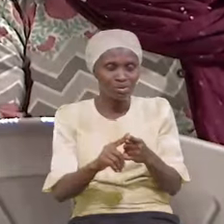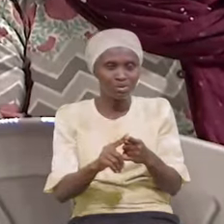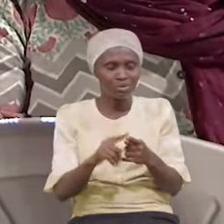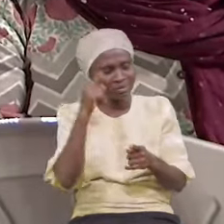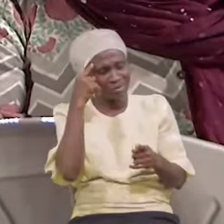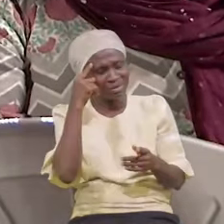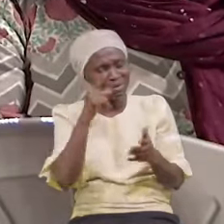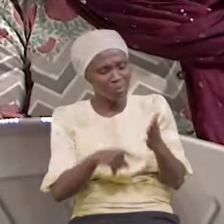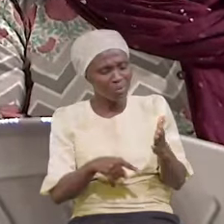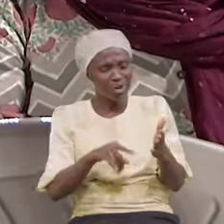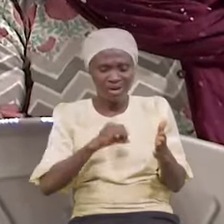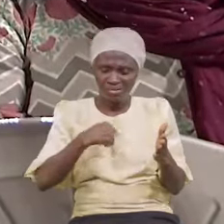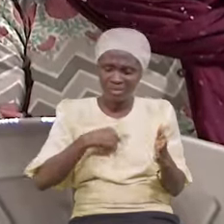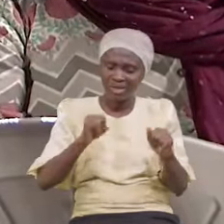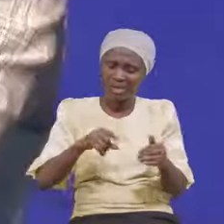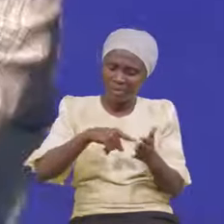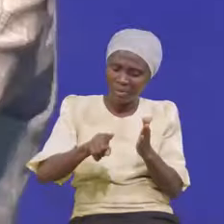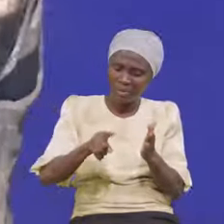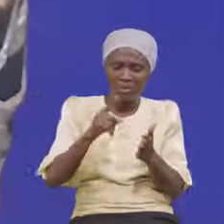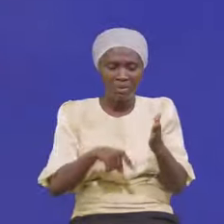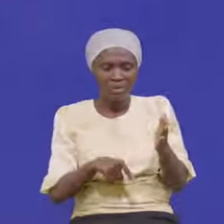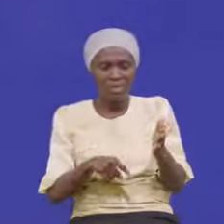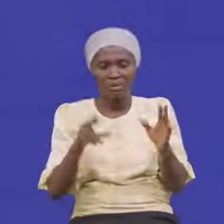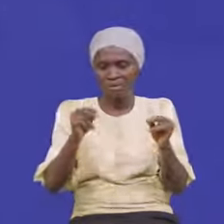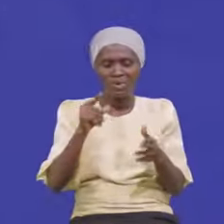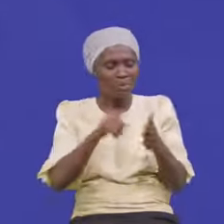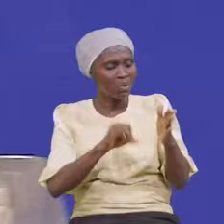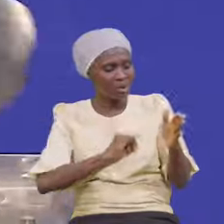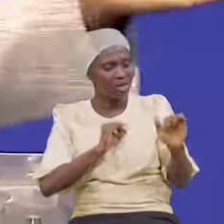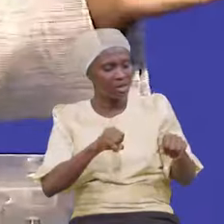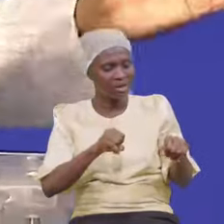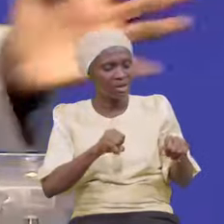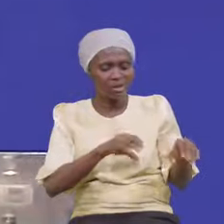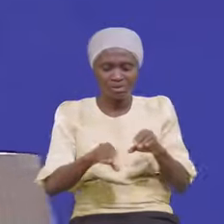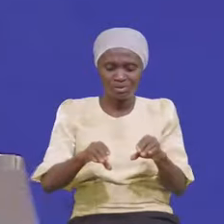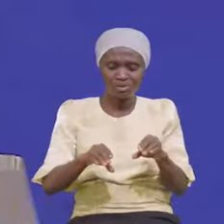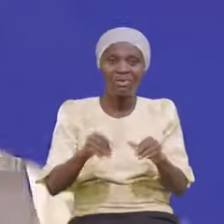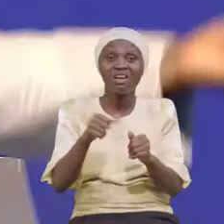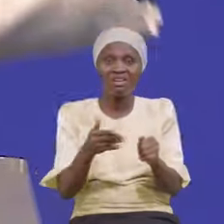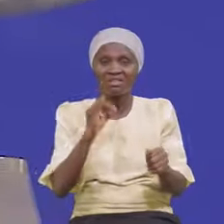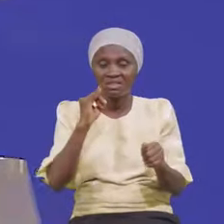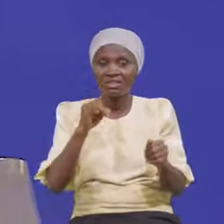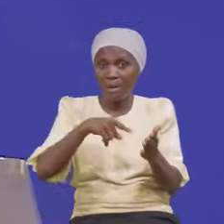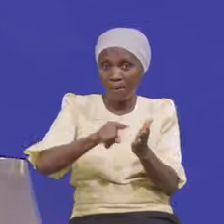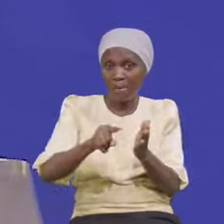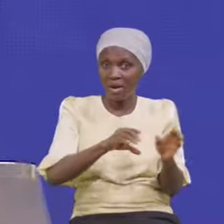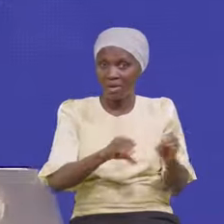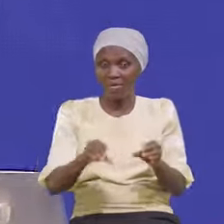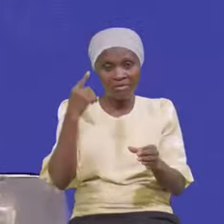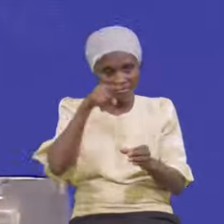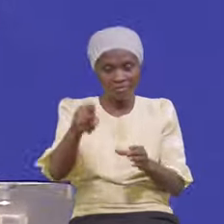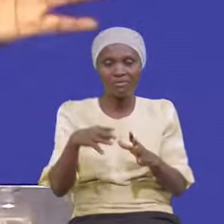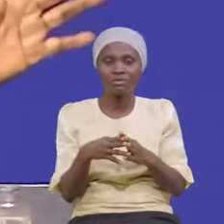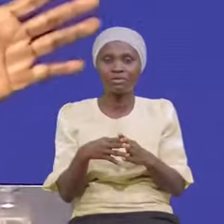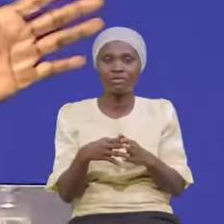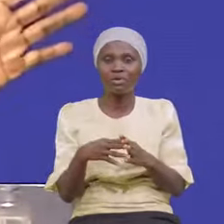పే. నేనేం చెల్లించాలా అని ఆలోచన చేయాల్సిన పని లేదు. వాట్ కెన్ ఐ డు. నేనేం చేయగలను? ఎవ్రీథింగ్ ఇస్ పేడ్ ఫర్ యు. అన్ని కూడా మీ కోసం చెల్లించబడ్డాయి.